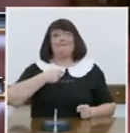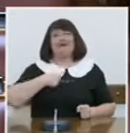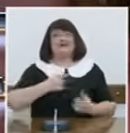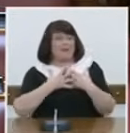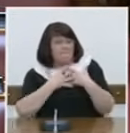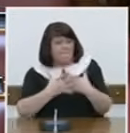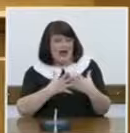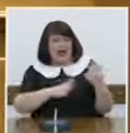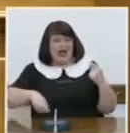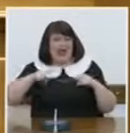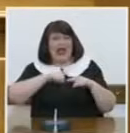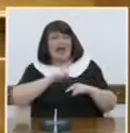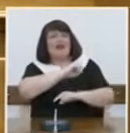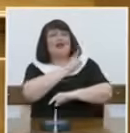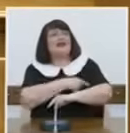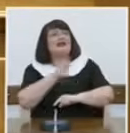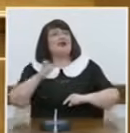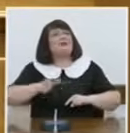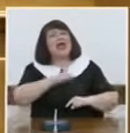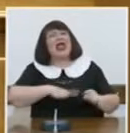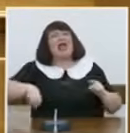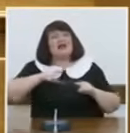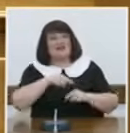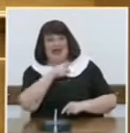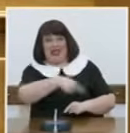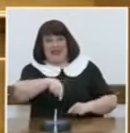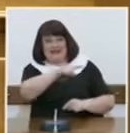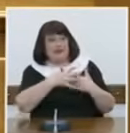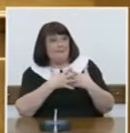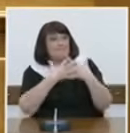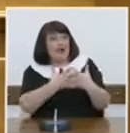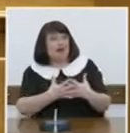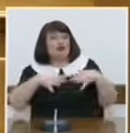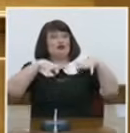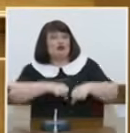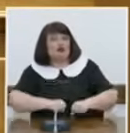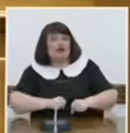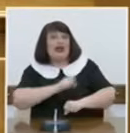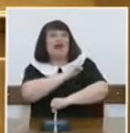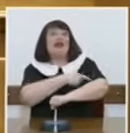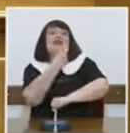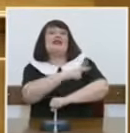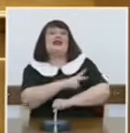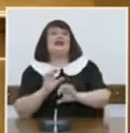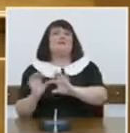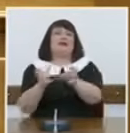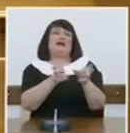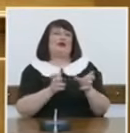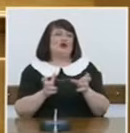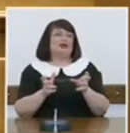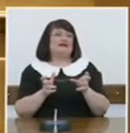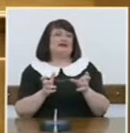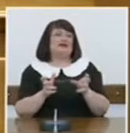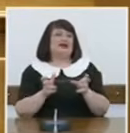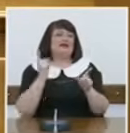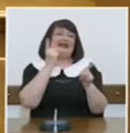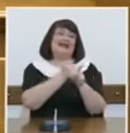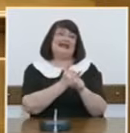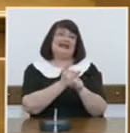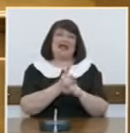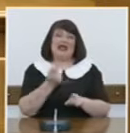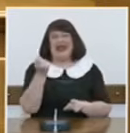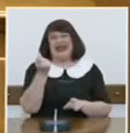δύναμή μας είναι οι Έλληνες. Εσείς έχετε πάθος στην εξουσία και δύναμή σας στα μέσα ενημερώσεως. Και κυρίως τους ολιγάρχες φίλους σας,